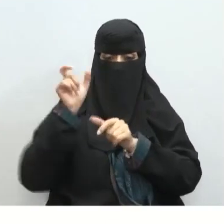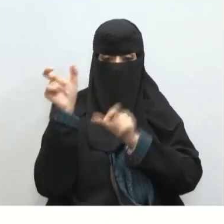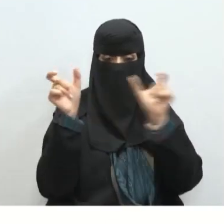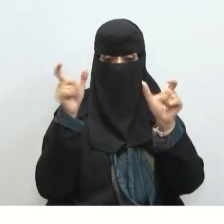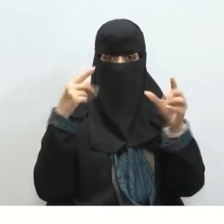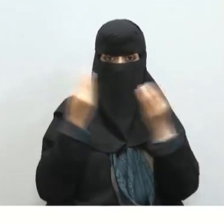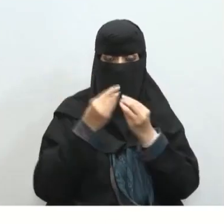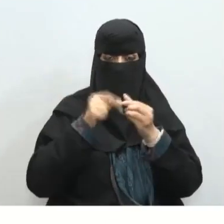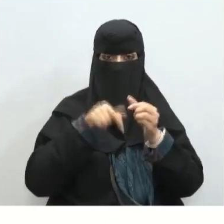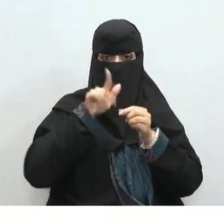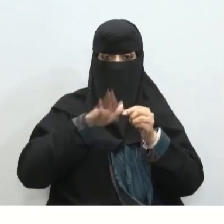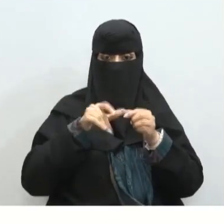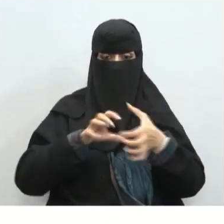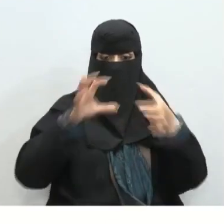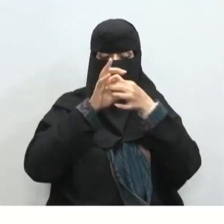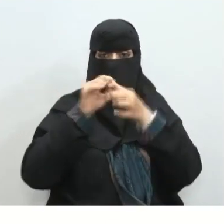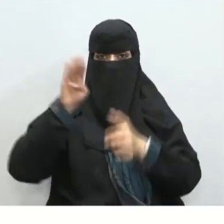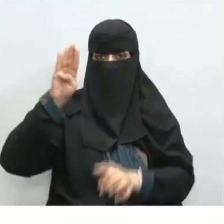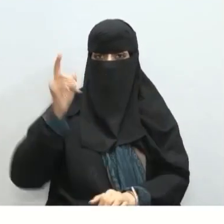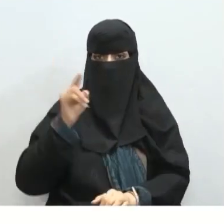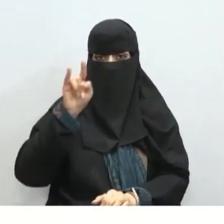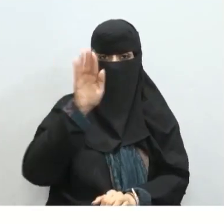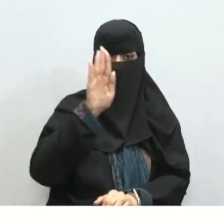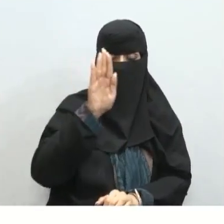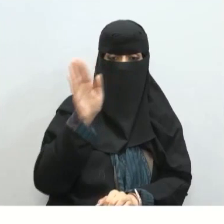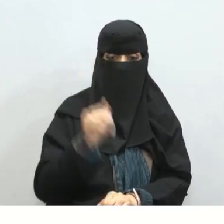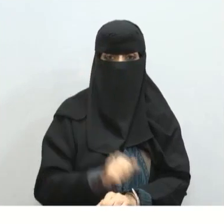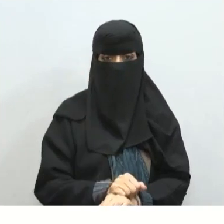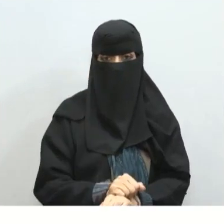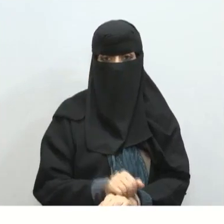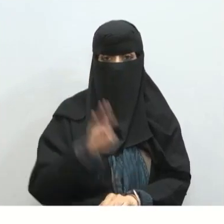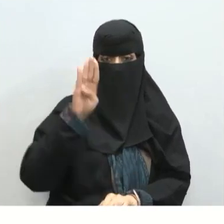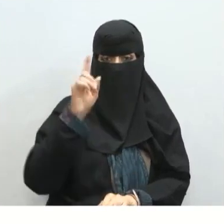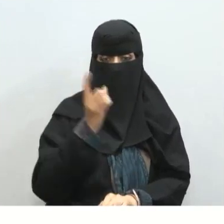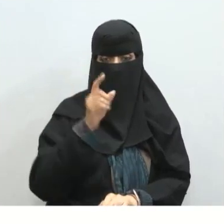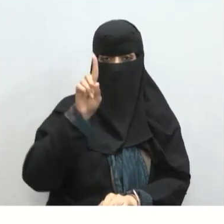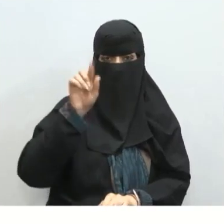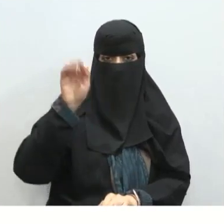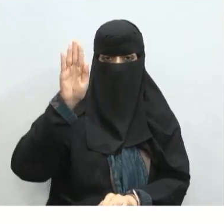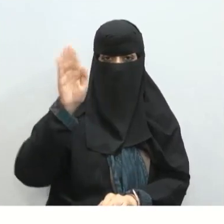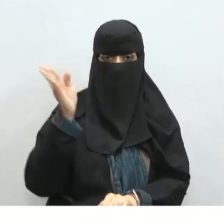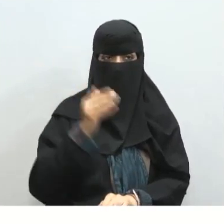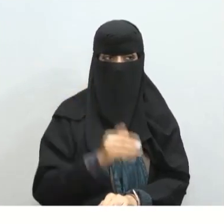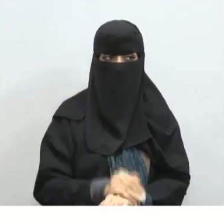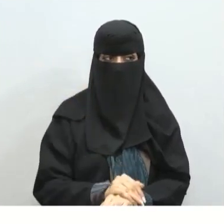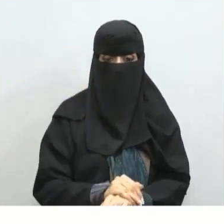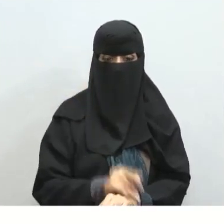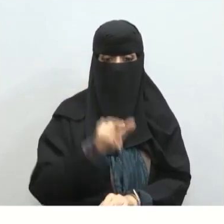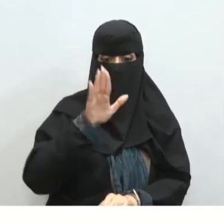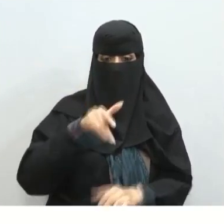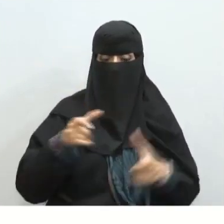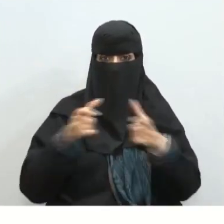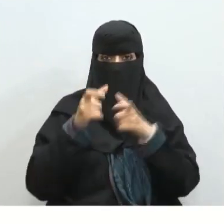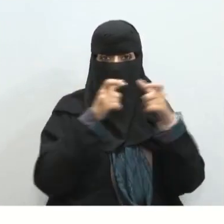تعلمنا وانتاج جزيئات الناد اتش والفا اتش 2 في اثناء حلقه كريبس اي